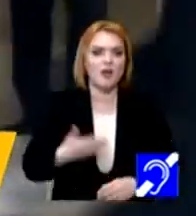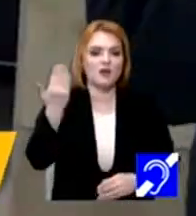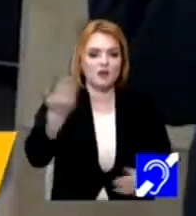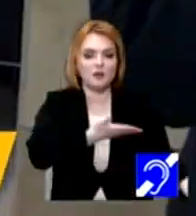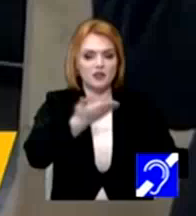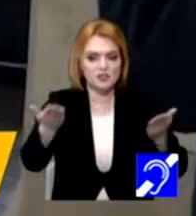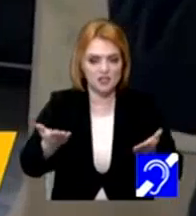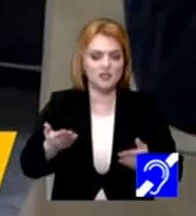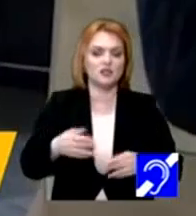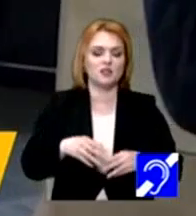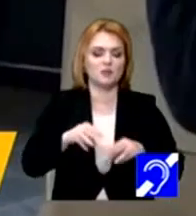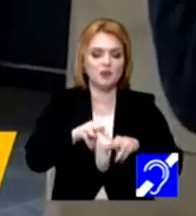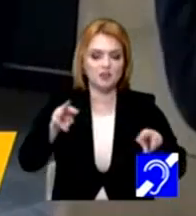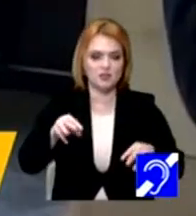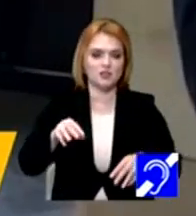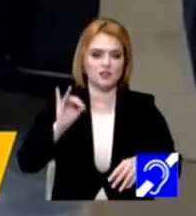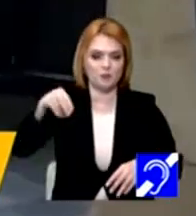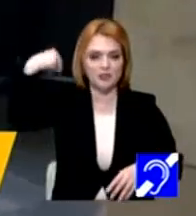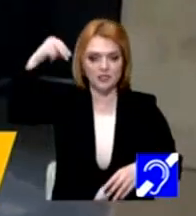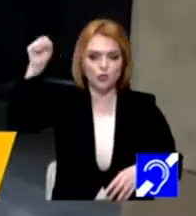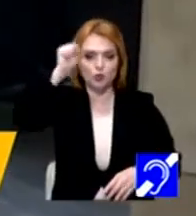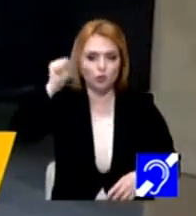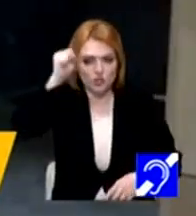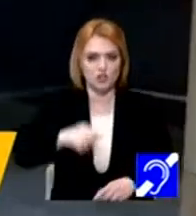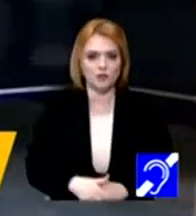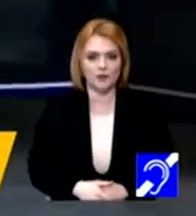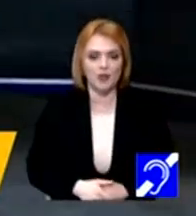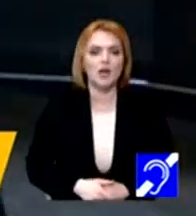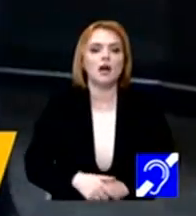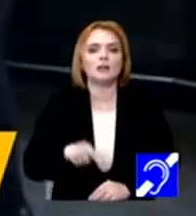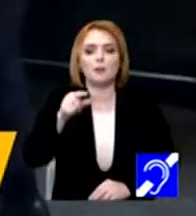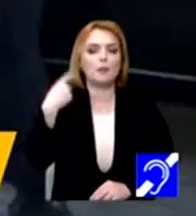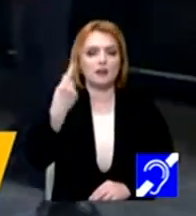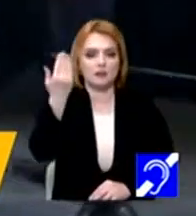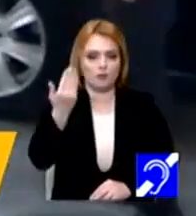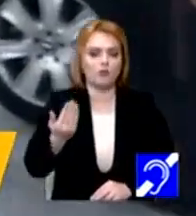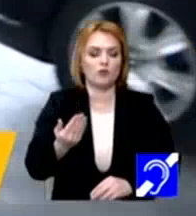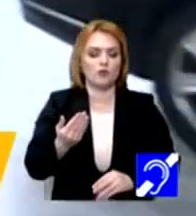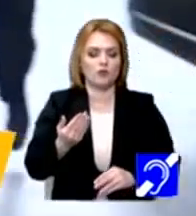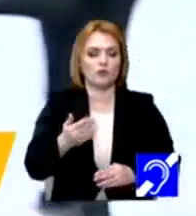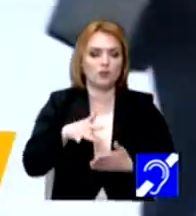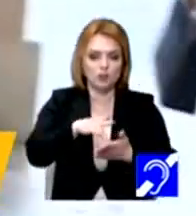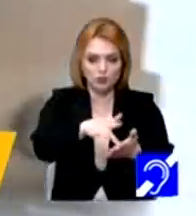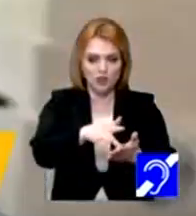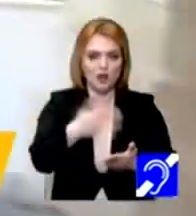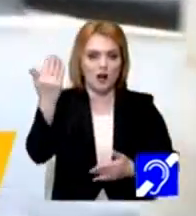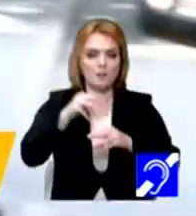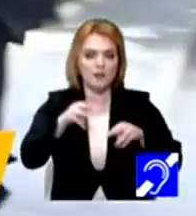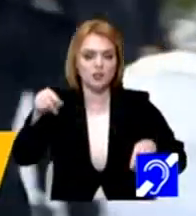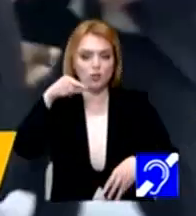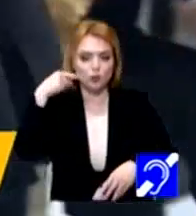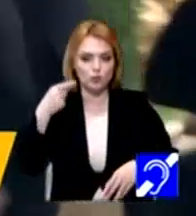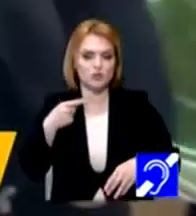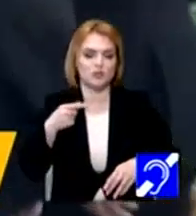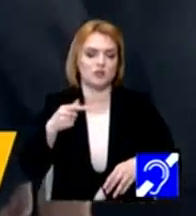Cavusoglu. Este prima vizită a lui Sergei Lavrov în străinătate după ce Occidentul a instituit sancțiuni dure împotriva Rusiei, care l-au vizat în